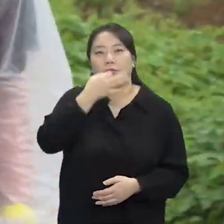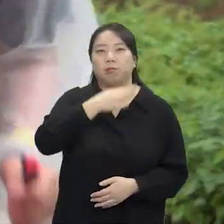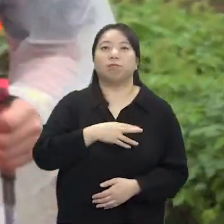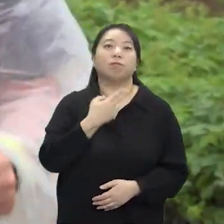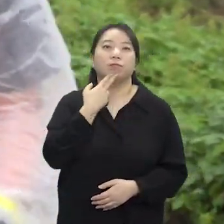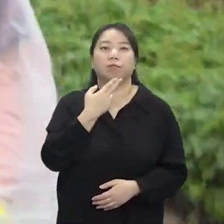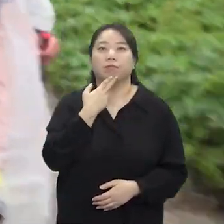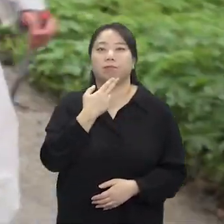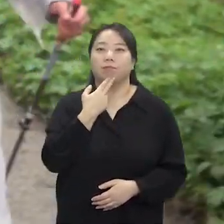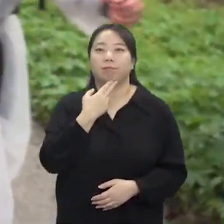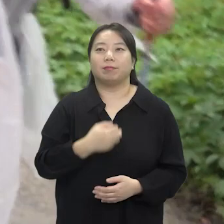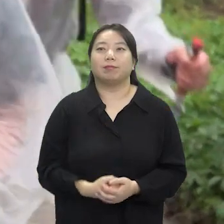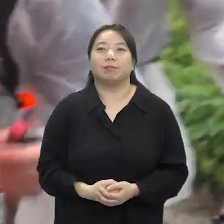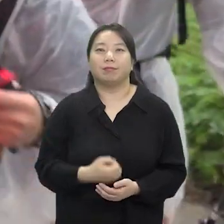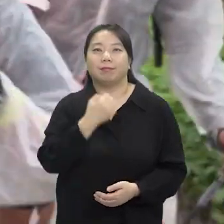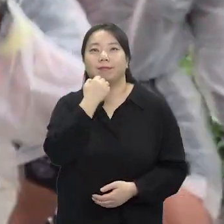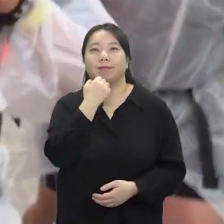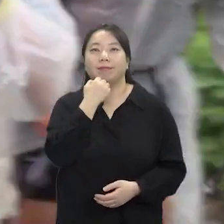않습니다.